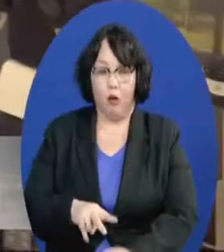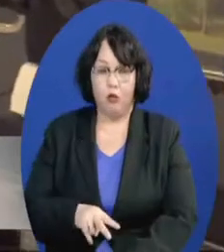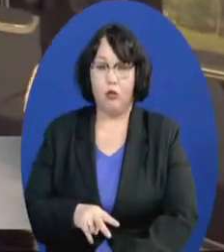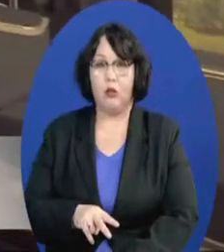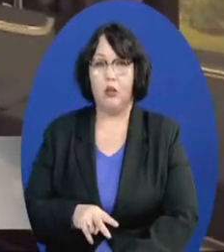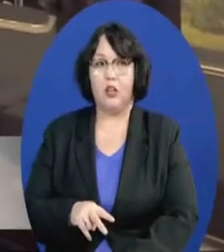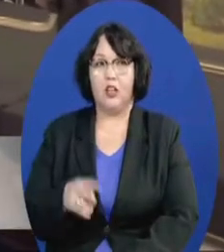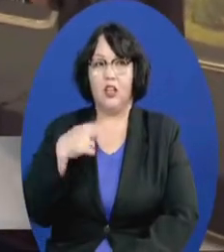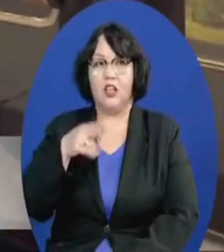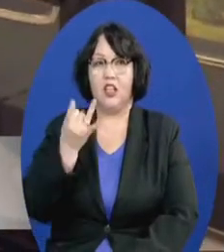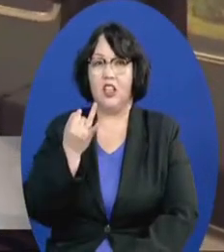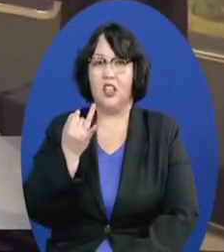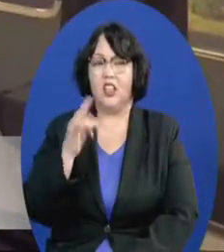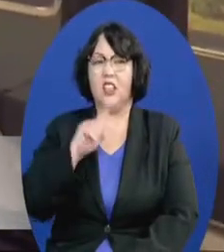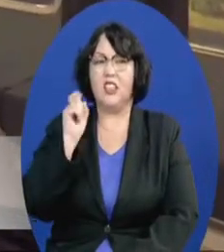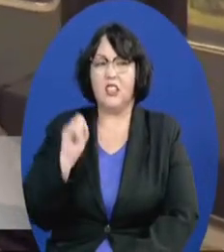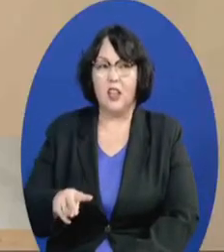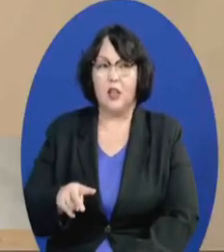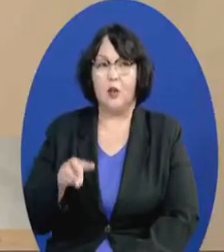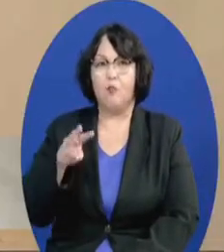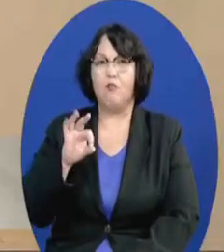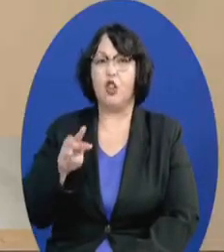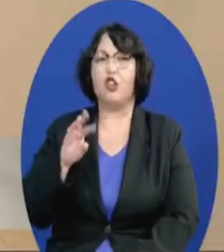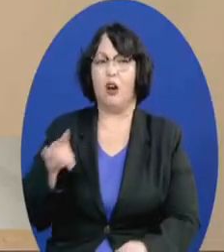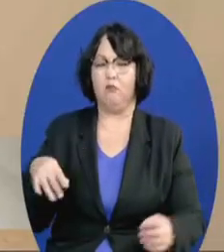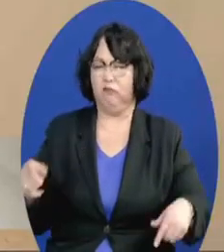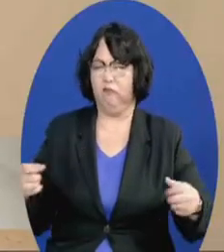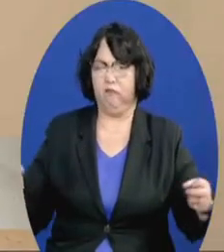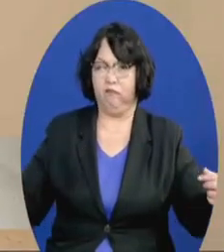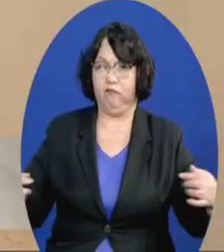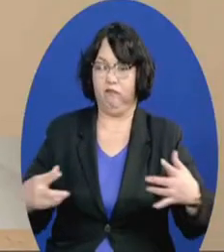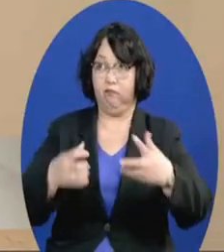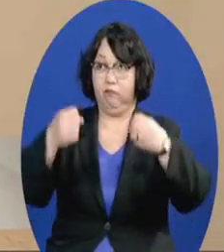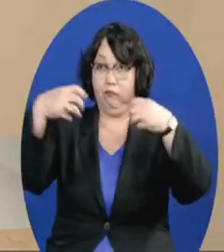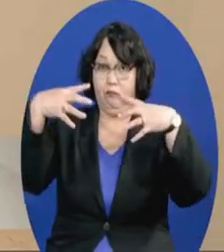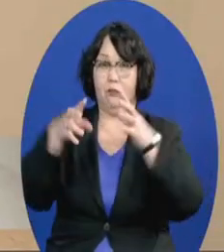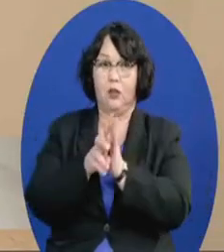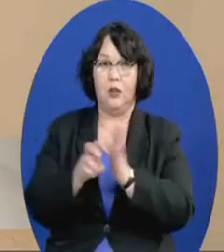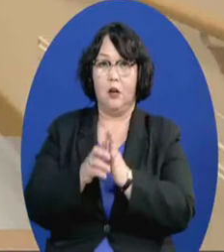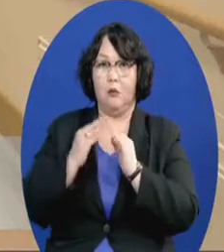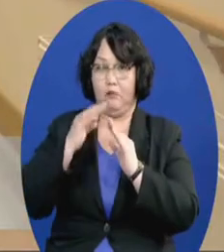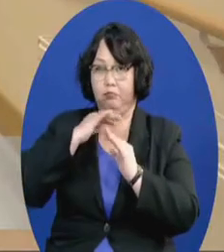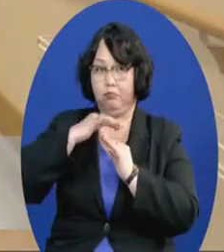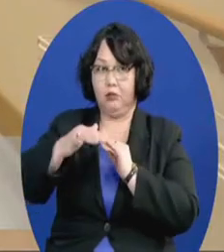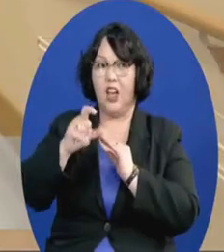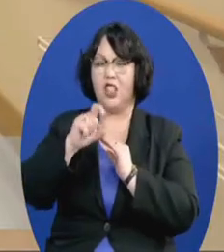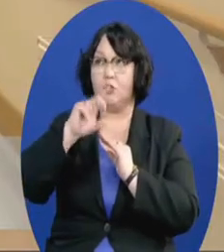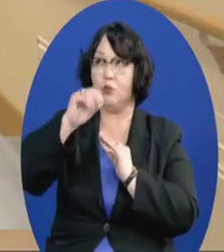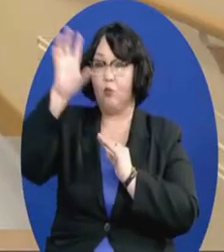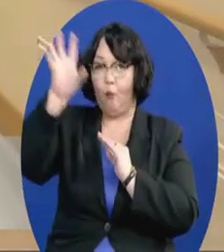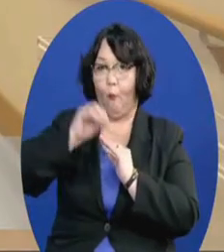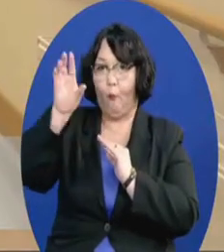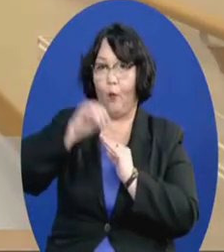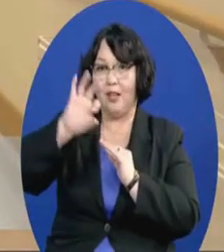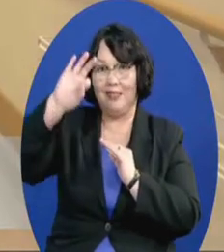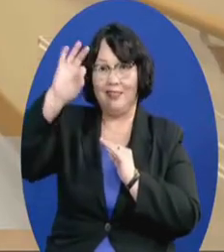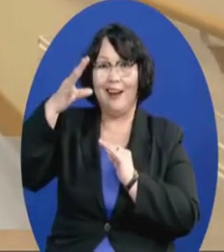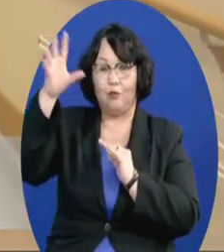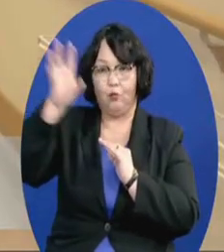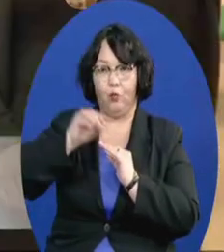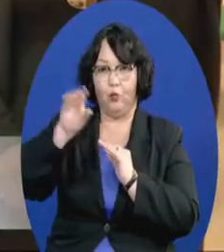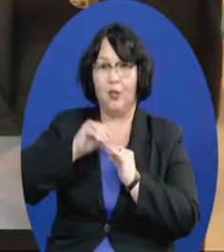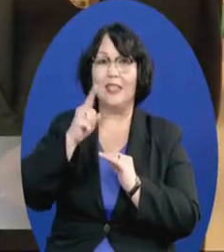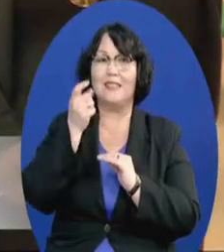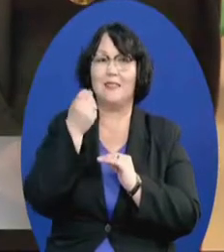талтай юутай дизель генератортай тэр нь ашиглана. Мөн дээрээ бол тодорхой хэмжээний эрчим хүч нөөцлөх нарны зайн хураа гуртай